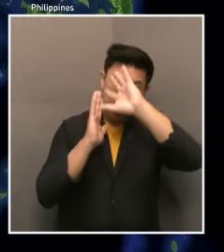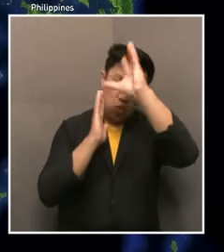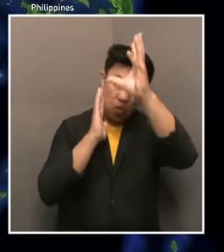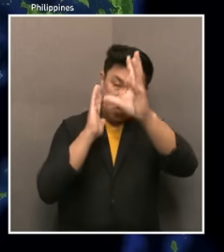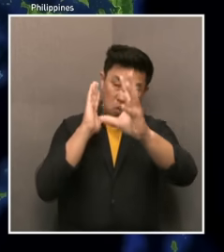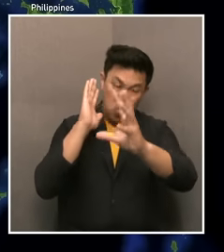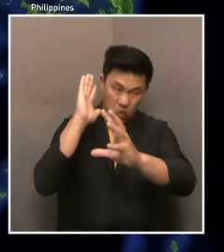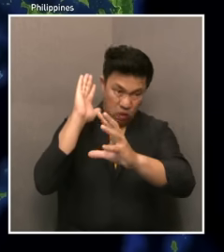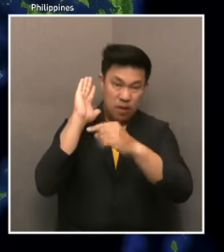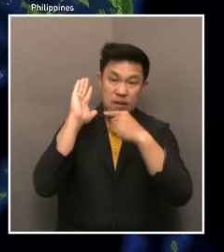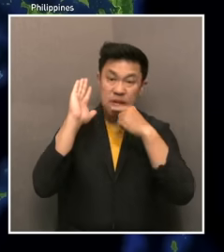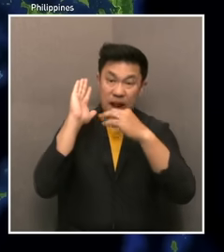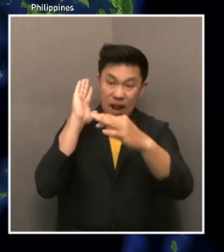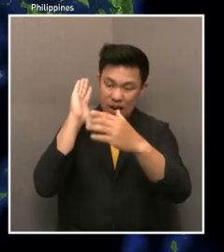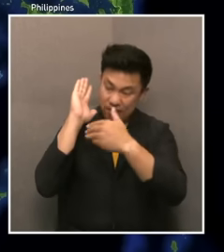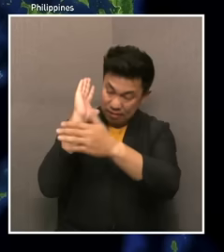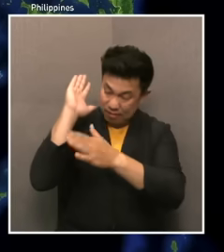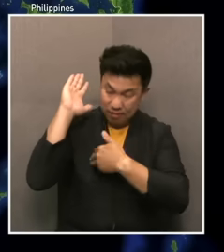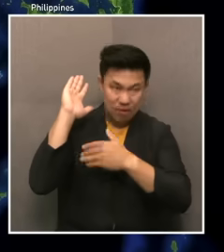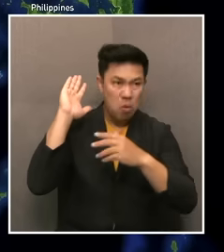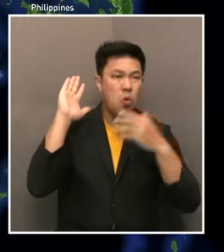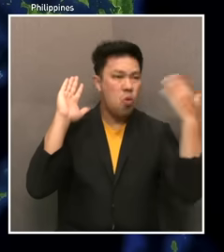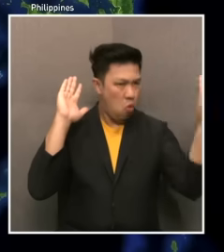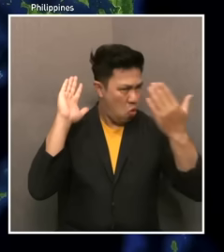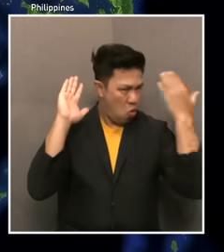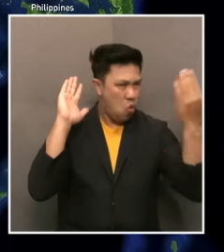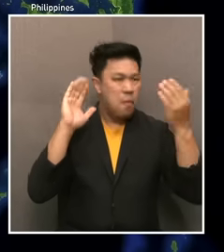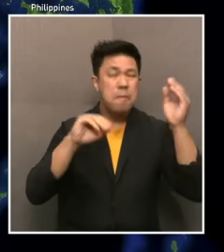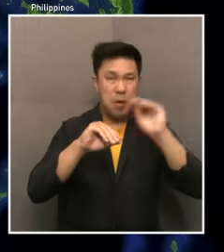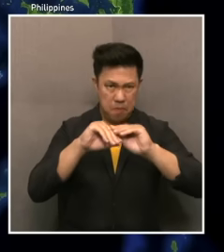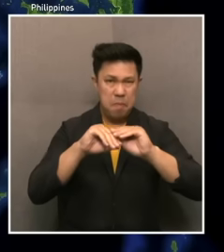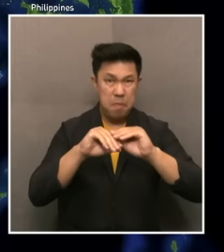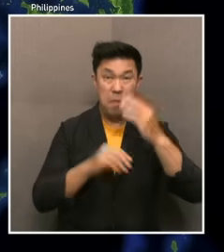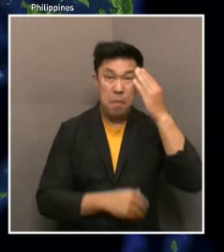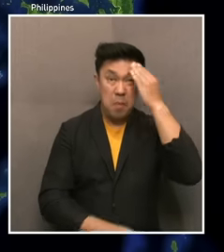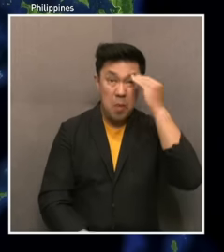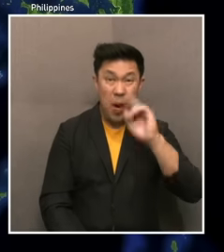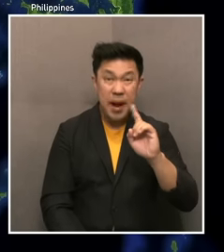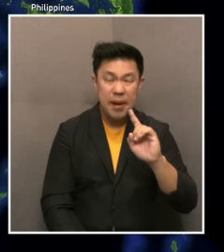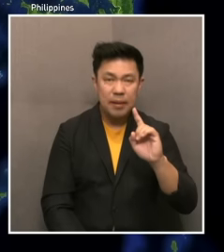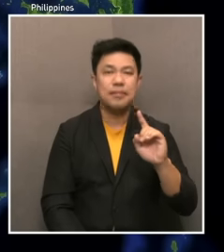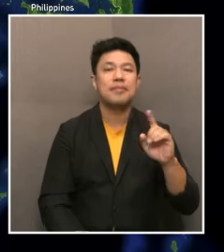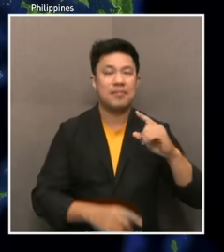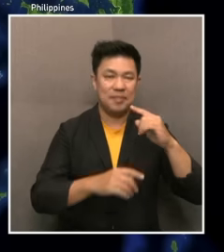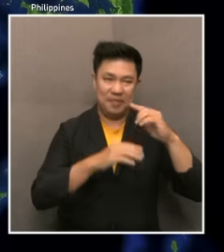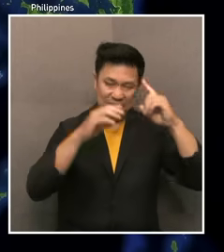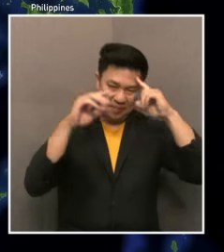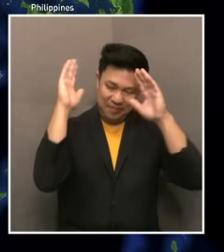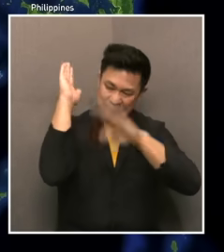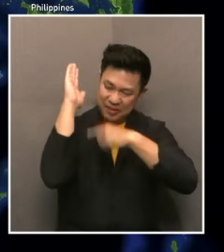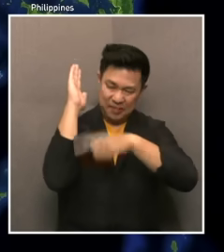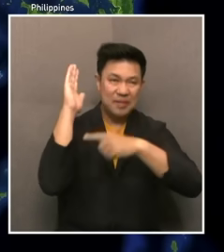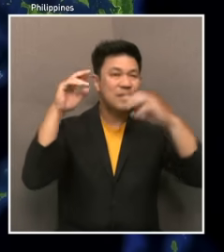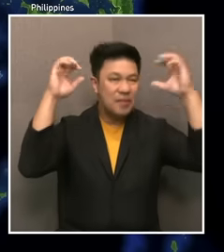ไทยภาคใต้ทะเลอันดามันจะมีกำลังแรงขึ้นนะครับลักษณะเช่นนี้ทำให้ภาคใต้เนี่ยมีฝนเพิ่มมาก